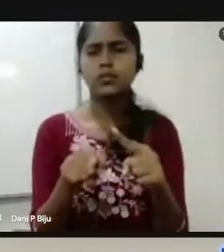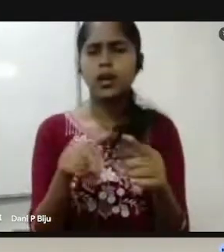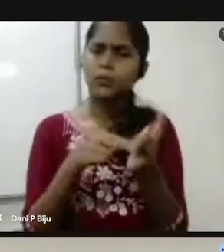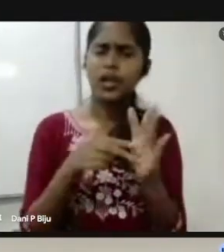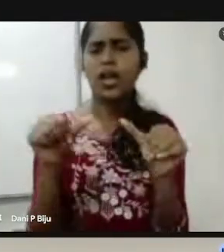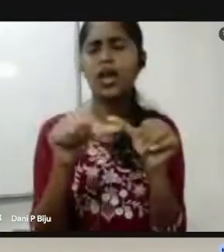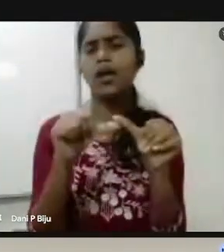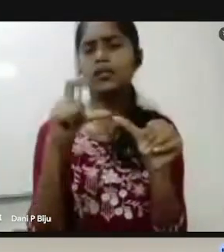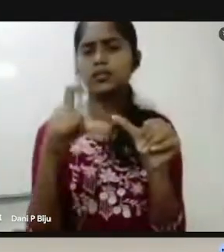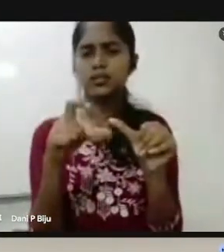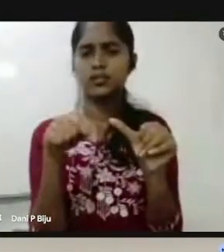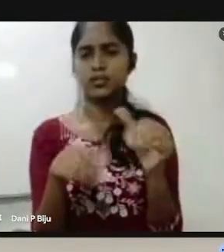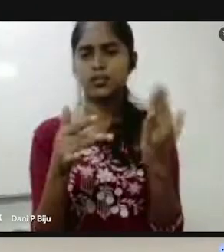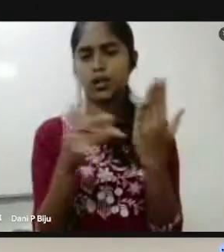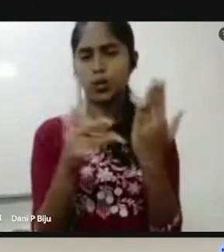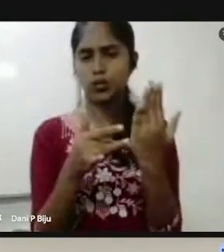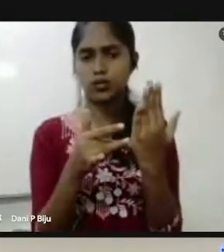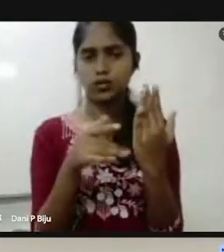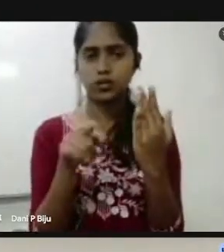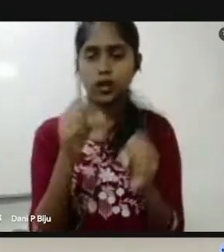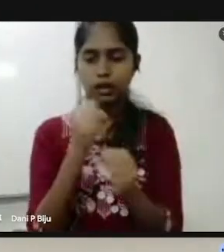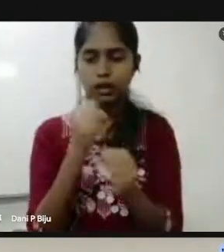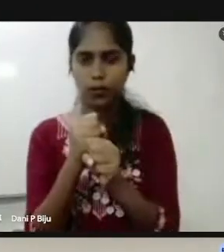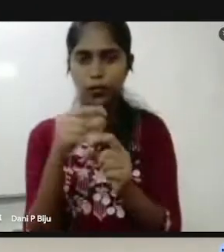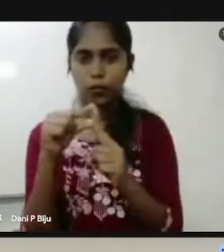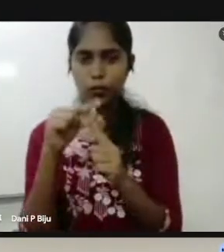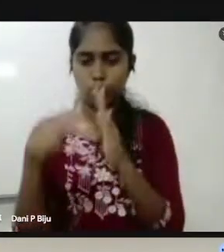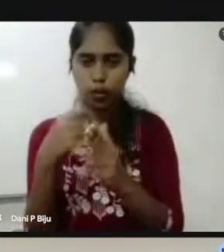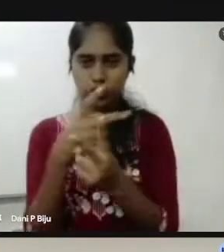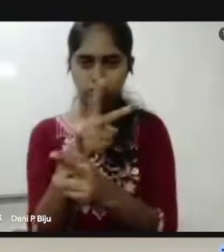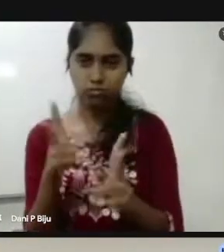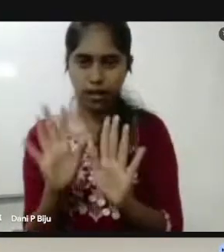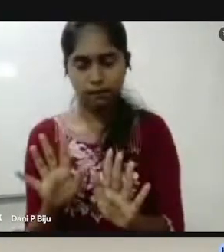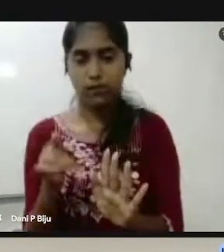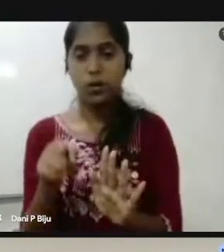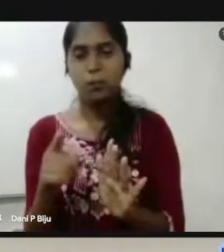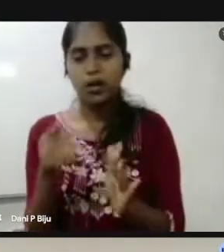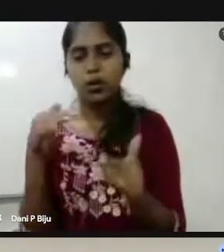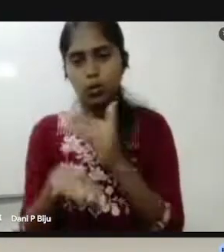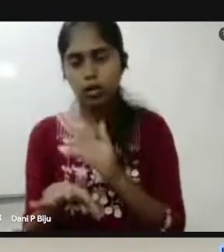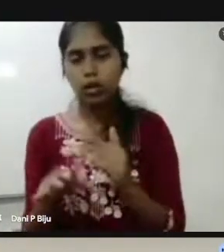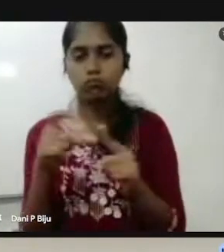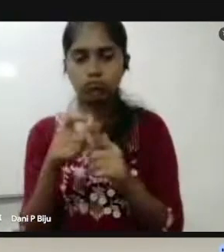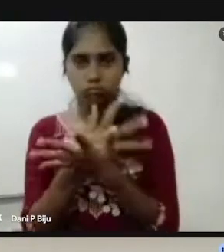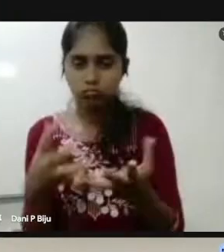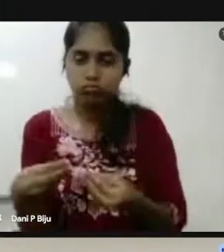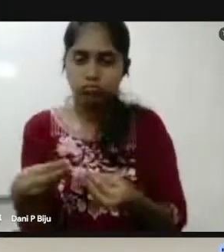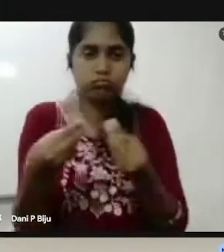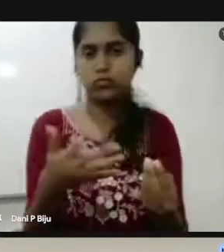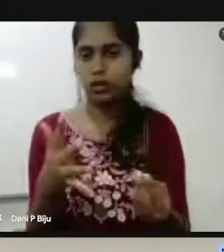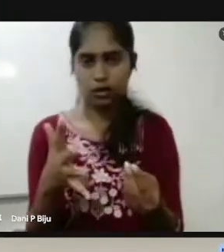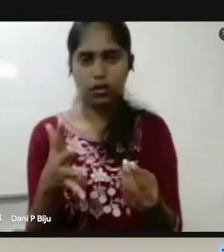ഉള്ളൂ. ആസ് ഓഫ് നൗ നമുക്ക് ഗവൺമെന്റിന്റെ സ്കീംസിൽ ഒന്നും തന്നെ ഡിവൈസസ് കവർ ചെയ്ത് വരുന്നില്ല. പിന്നെ നമുക്ക് ഉള്ളത്